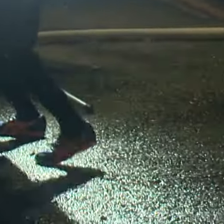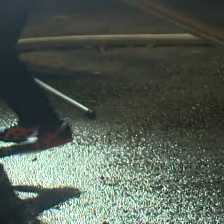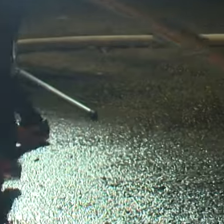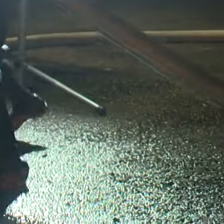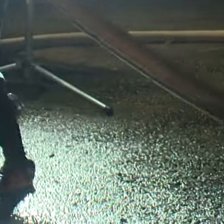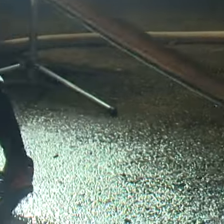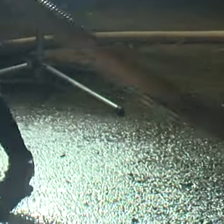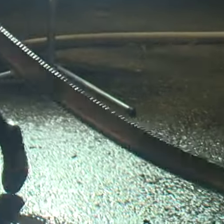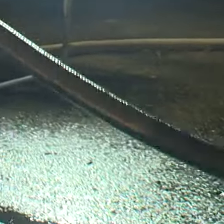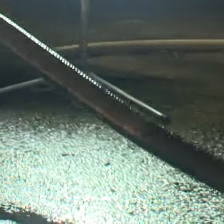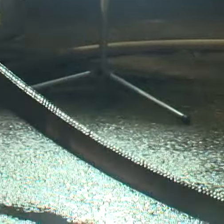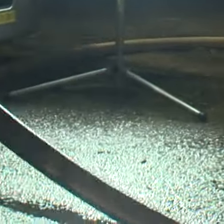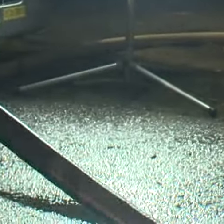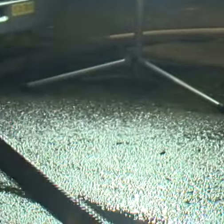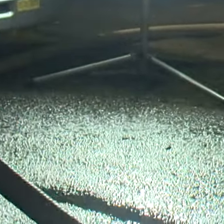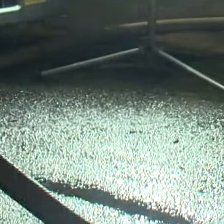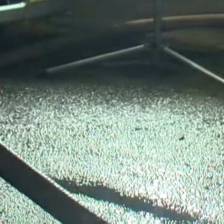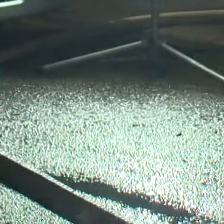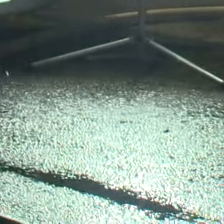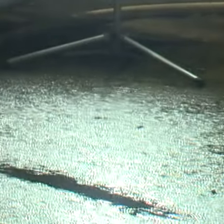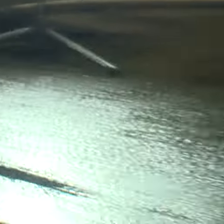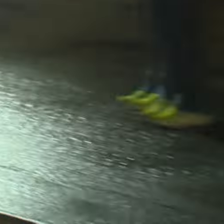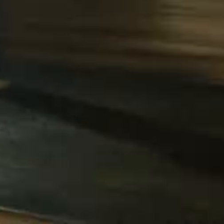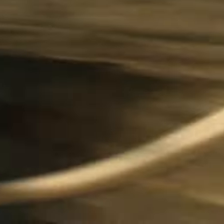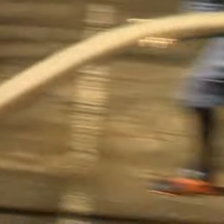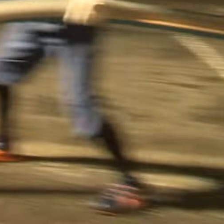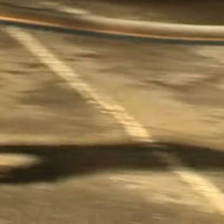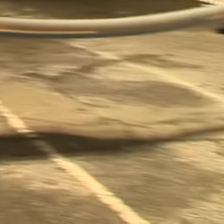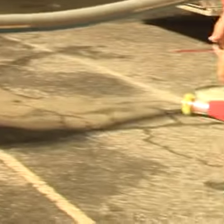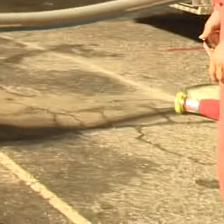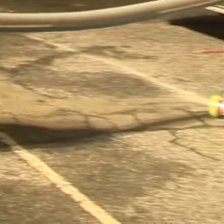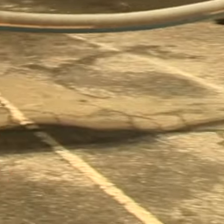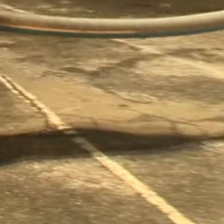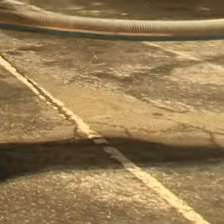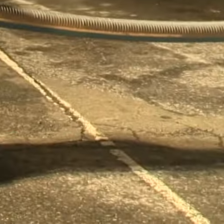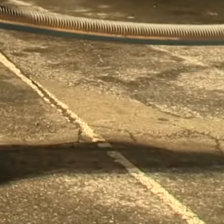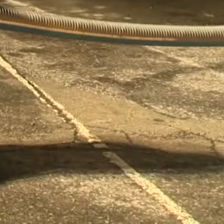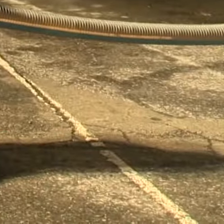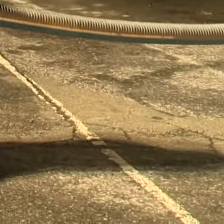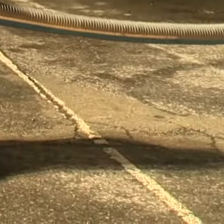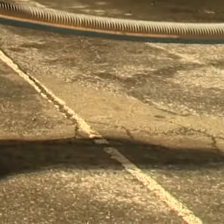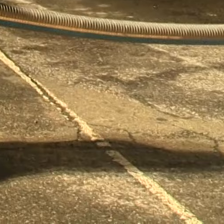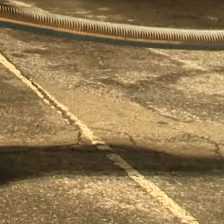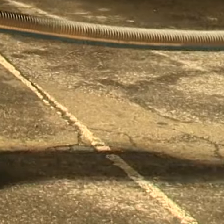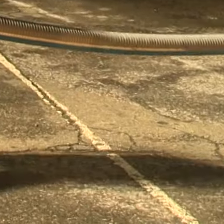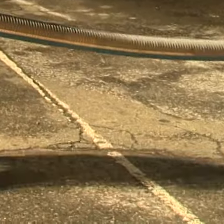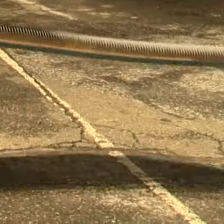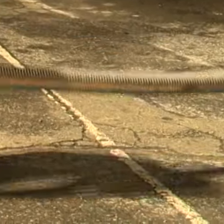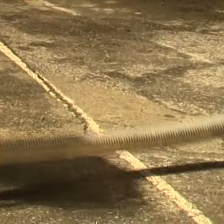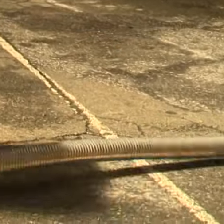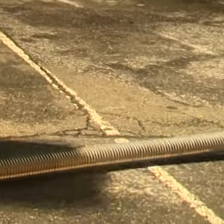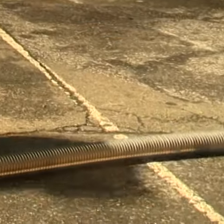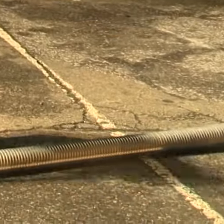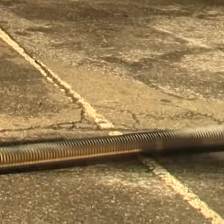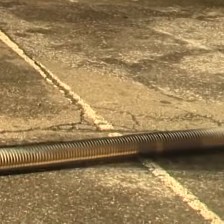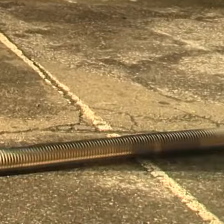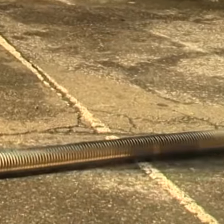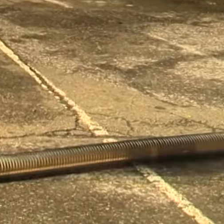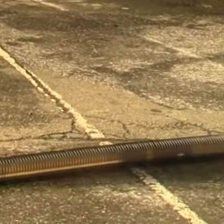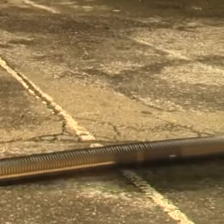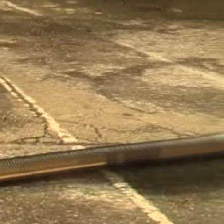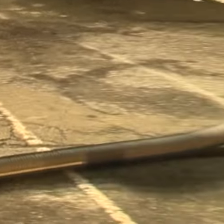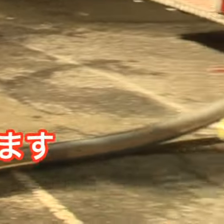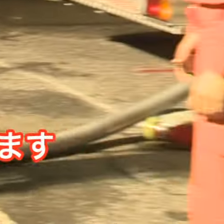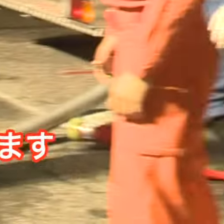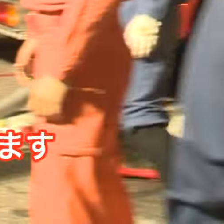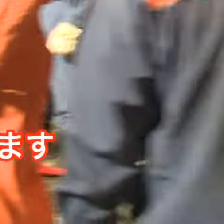班の選手の方には、日頃から、礼節を守りつつ迅速にコースを延長して水を出すということ